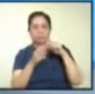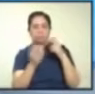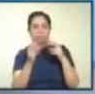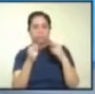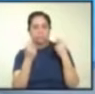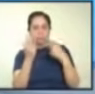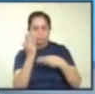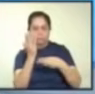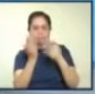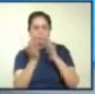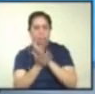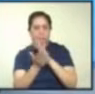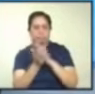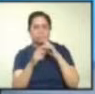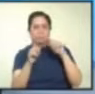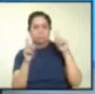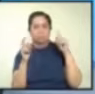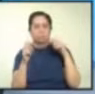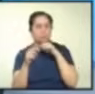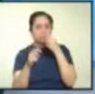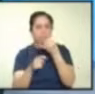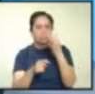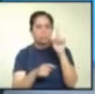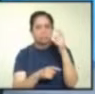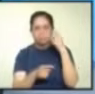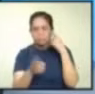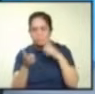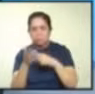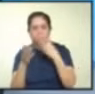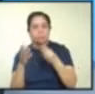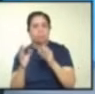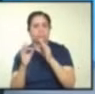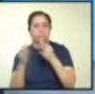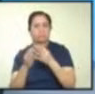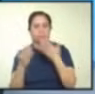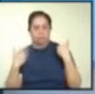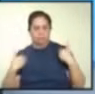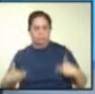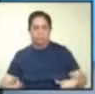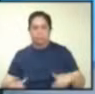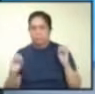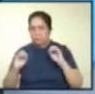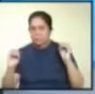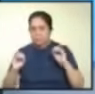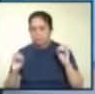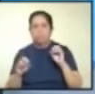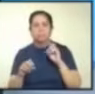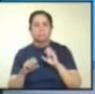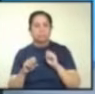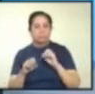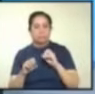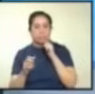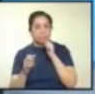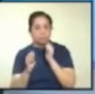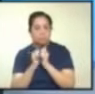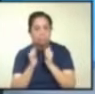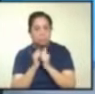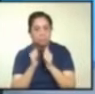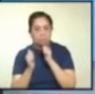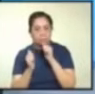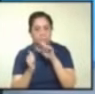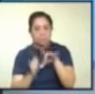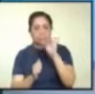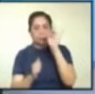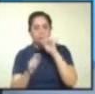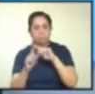Review. Hindi nasama si Momay sa unang bilang dahil hindi na-identify ng pamilya ang kanyang labi. Gayunpaman, hindi ibig sabihin na hindi